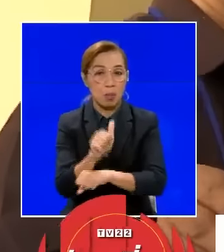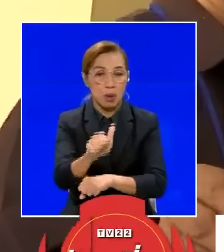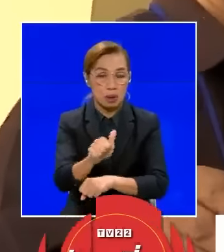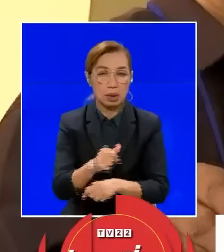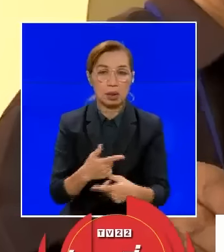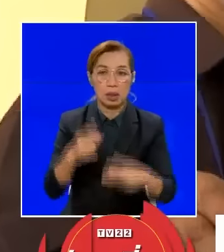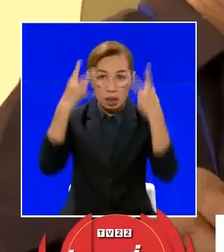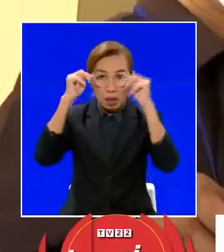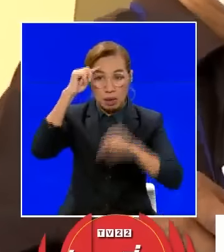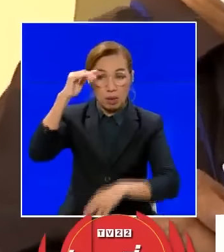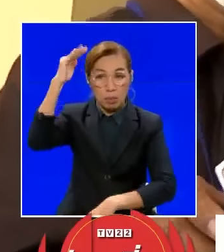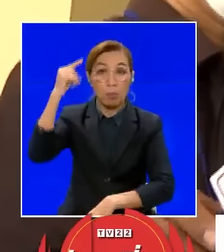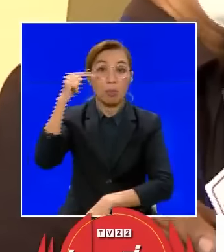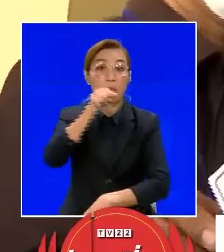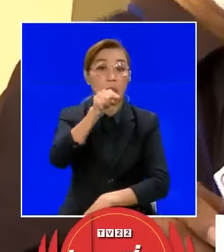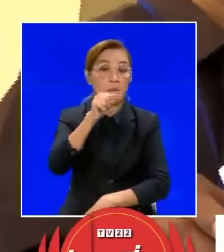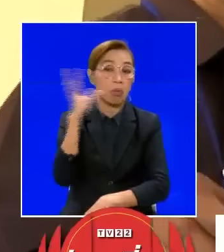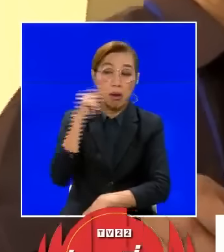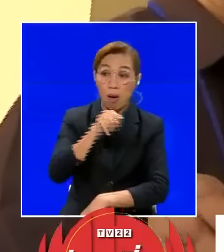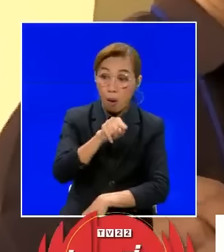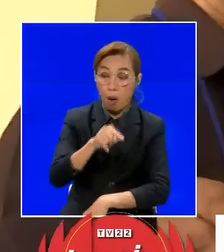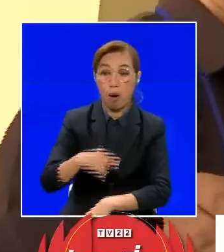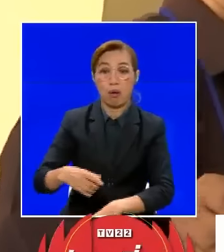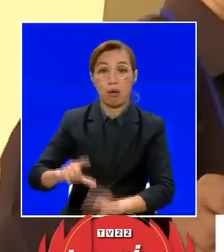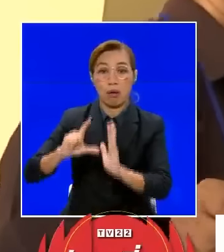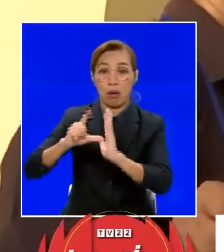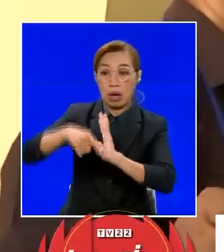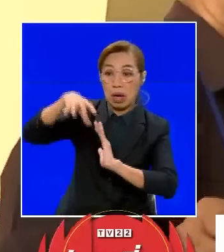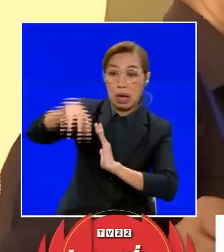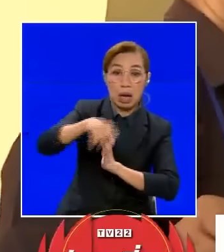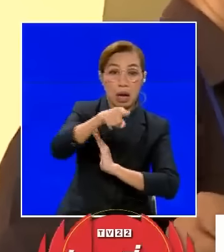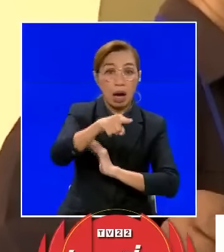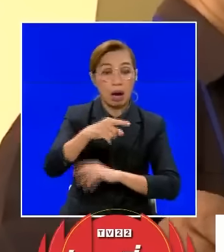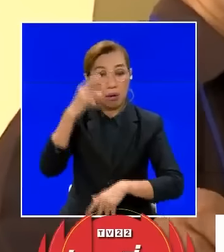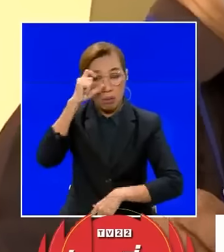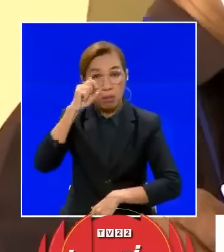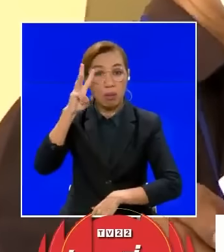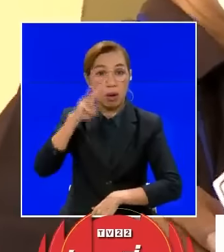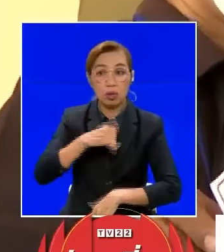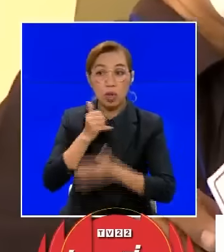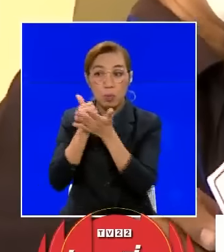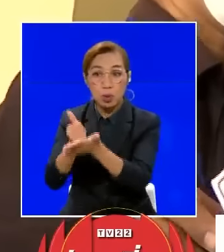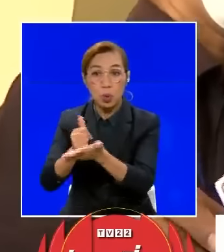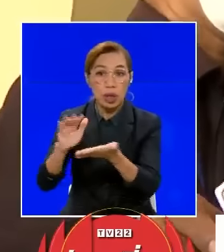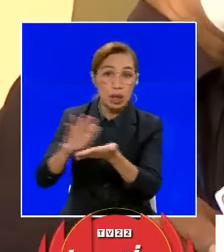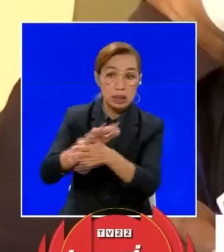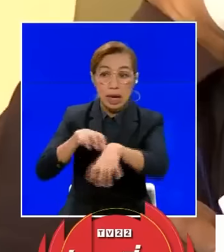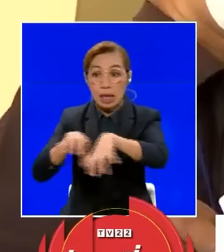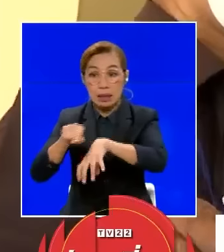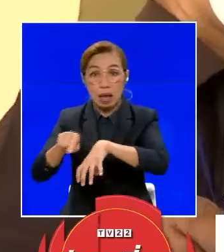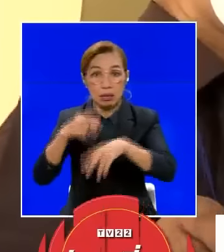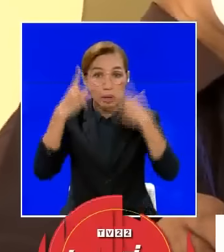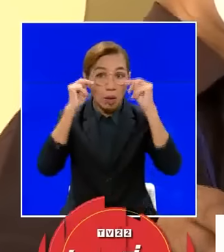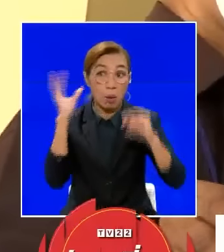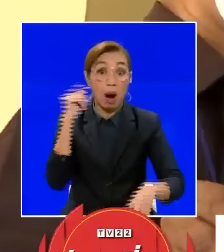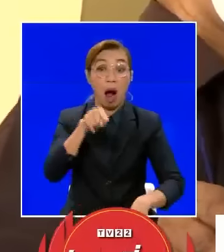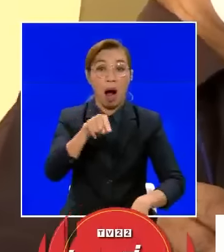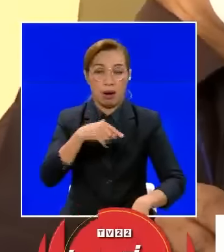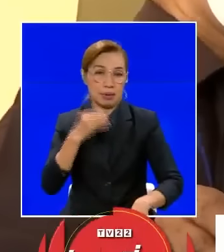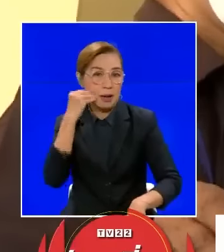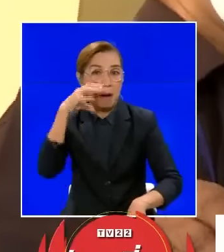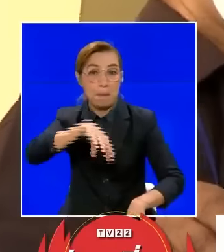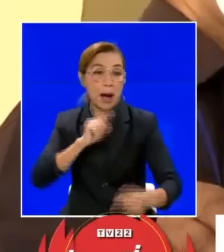านในเรื่องของเอกสารที่มากมายของสำนักงานเลขาธิการคณะรัฐมนตรีอยู่แล้วก็เลยมาพอรู้ปุ๊บก็เลยมาพบที่บ้